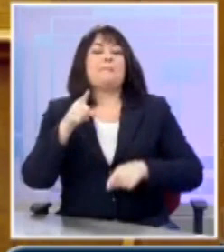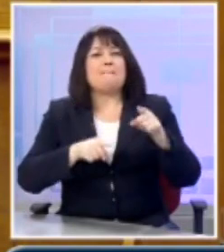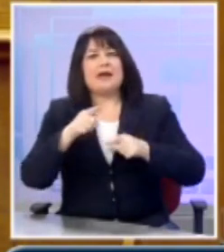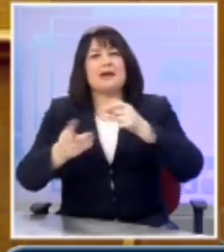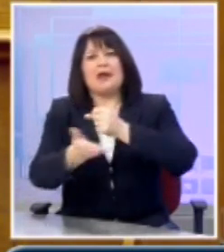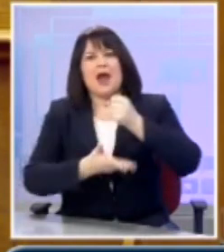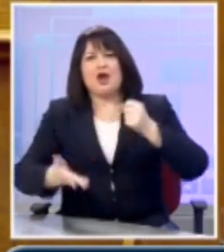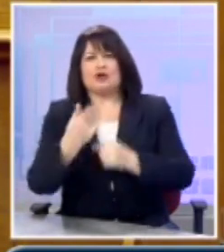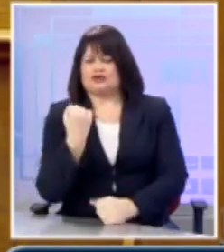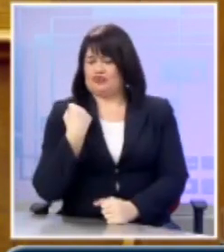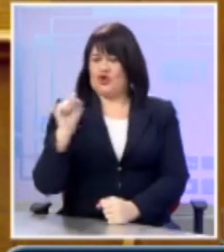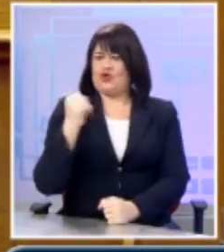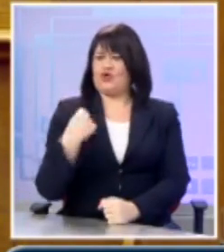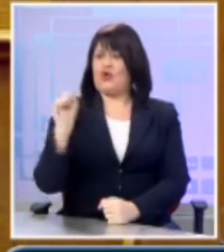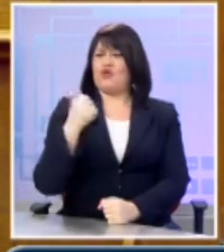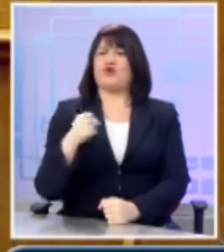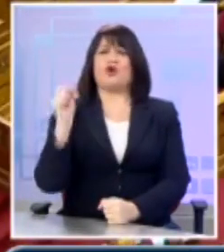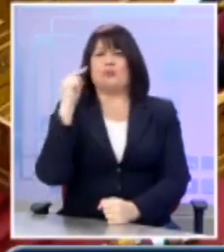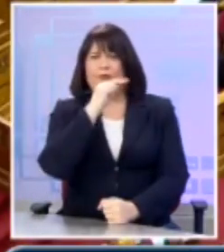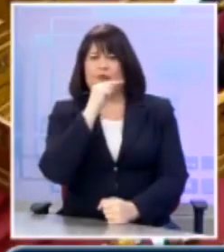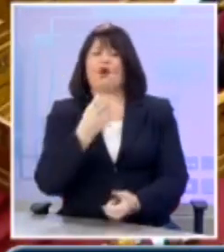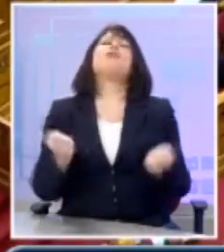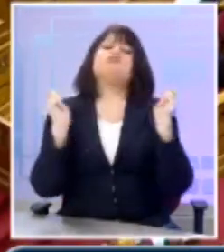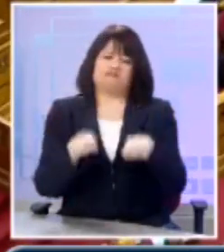αυτών αρνούνται το διάλογο με τον Πρωθυπουργό.